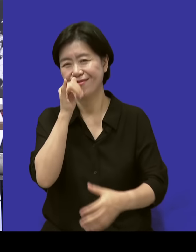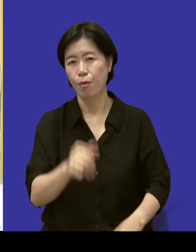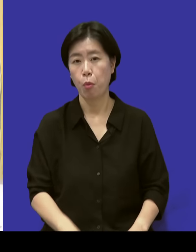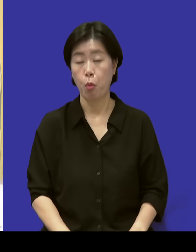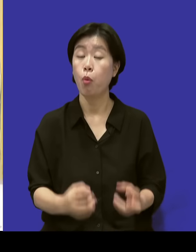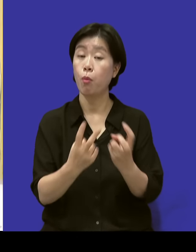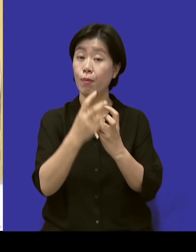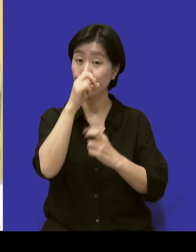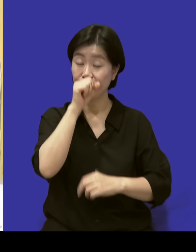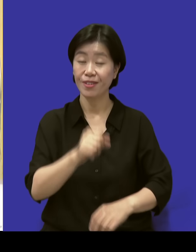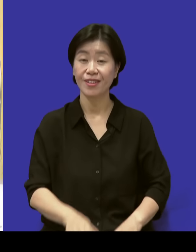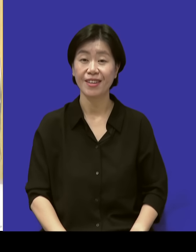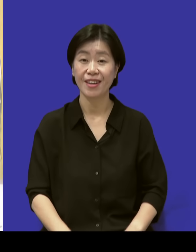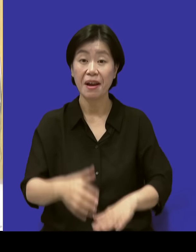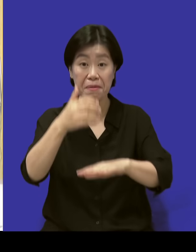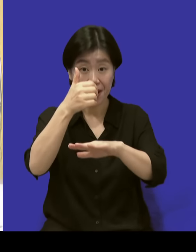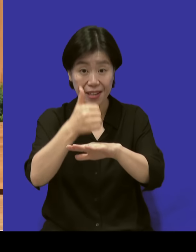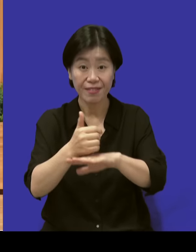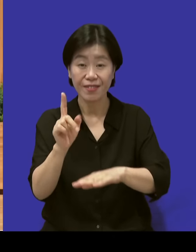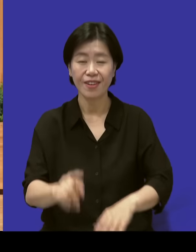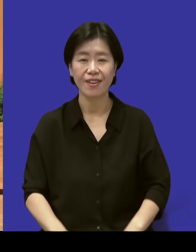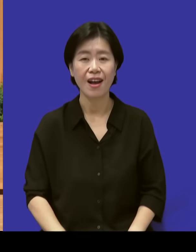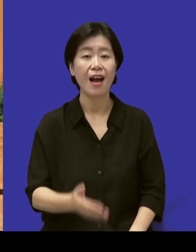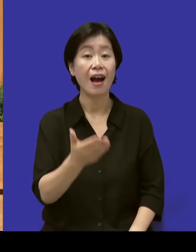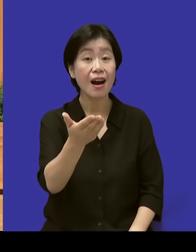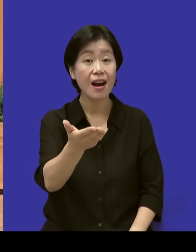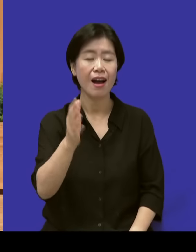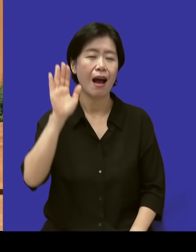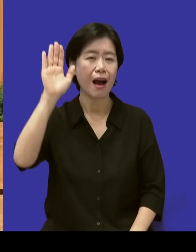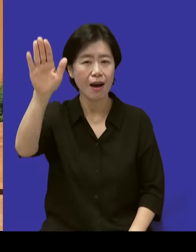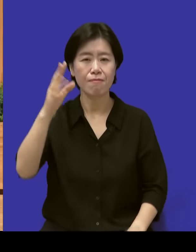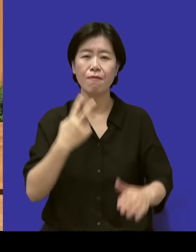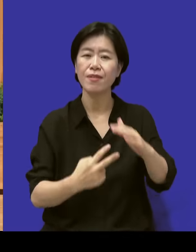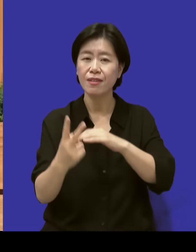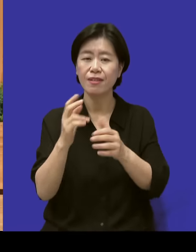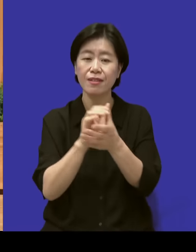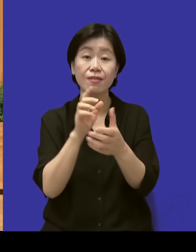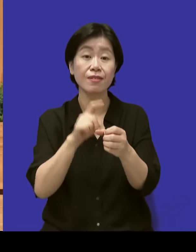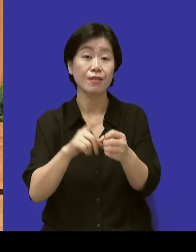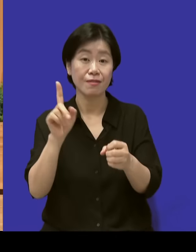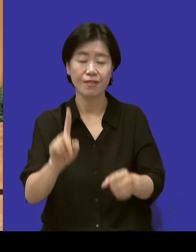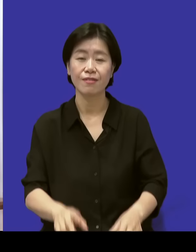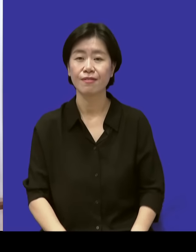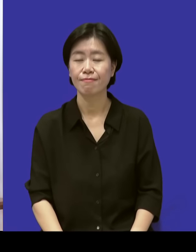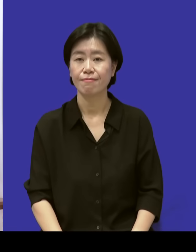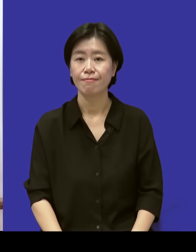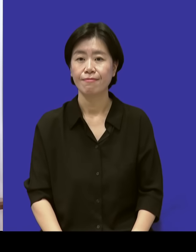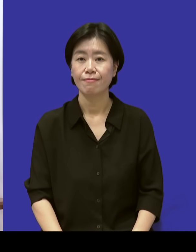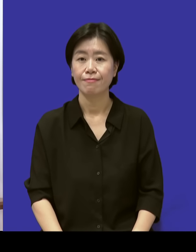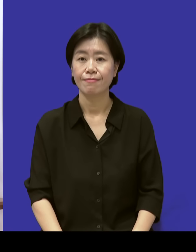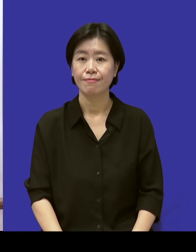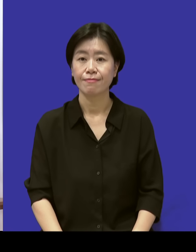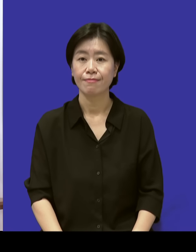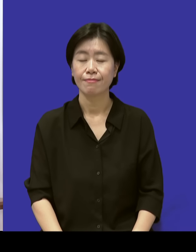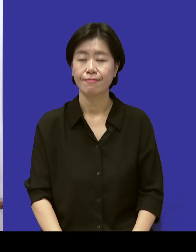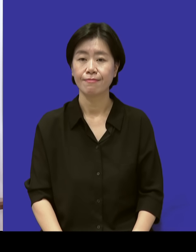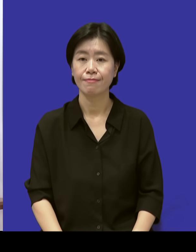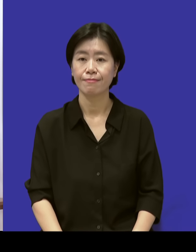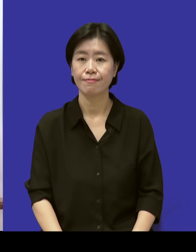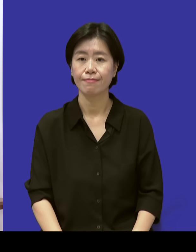네. 이제 마지막으로 이제 앞으로 우리 교도관님의 비전, 네. 또 기도 제목이 있다면 무엇인지 나누시죠? 아,